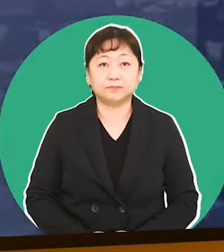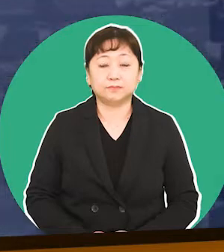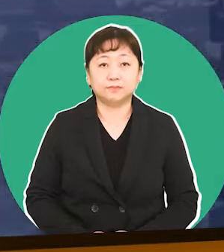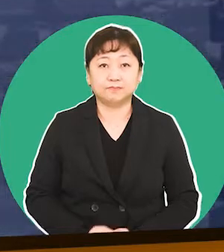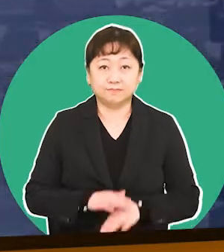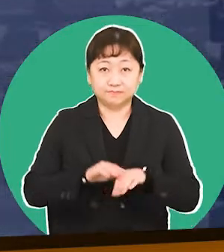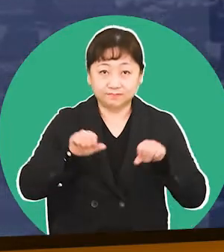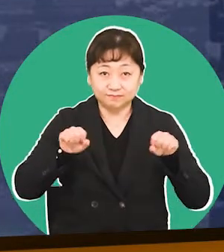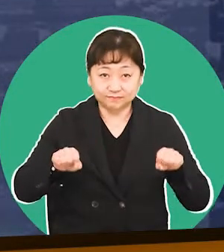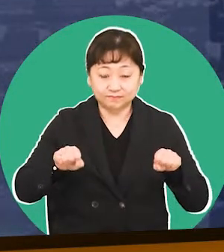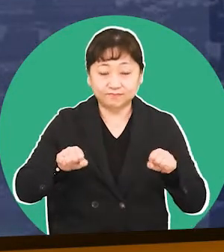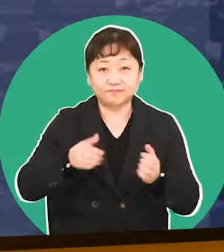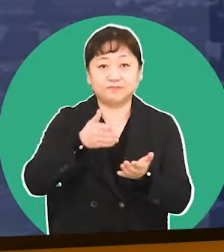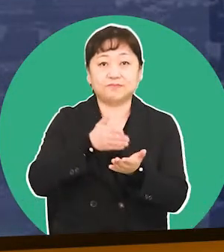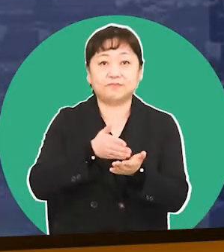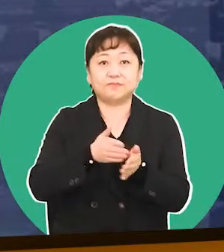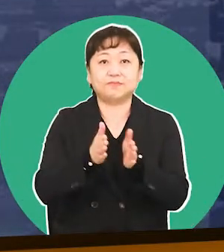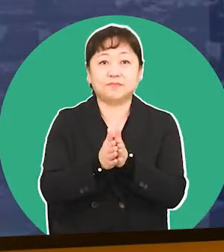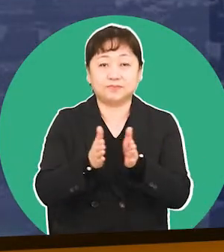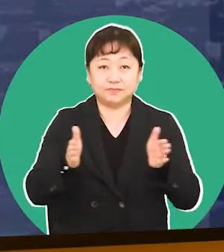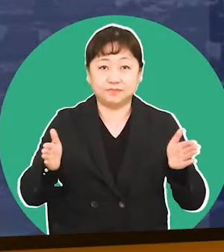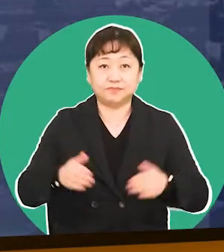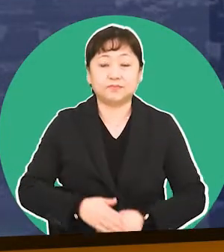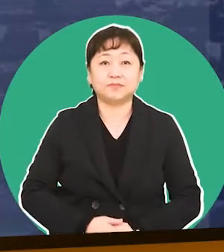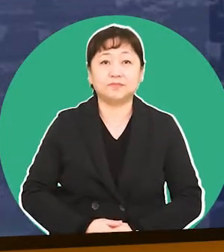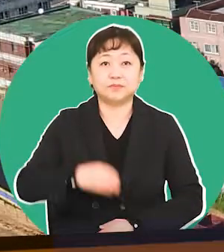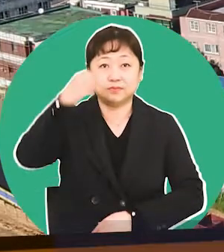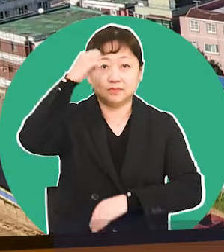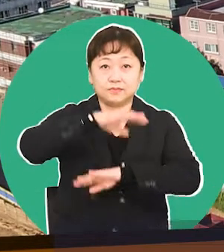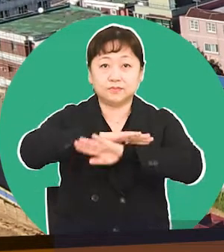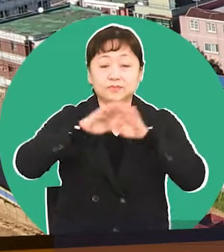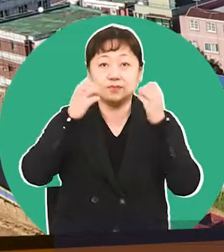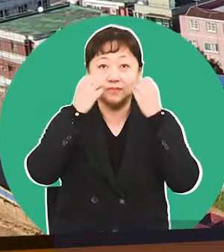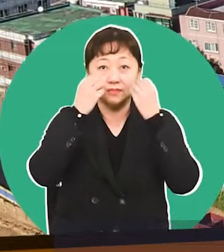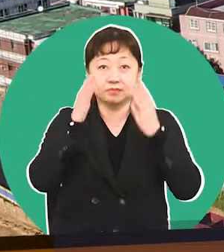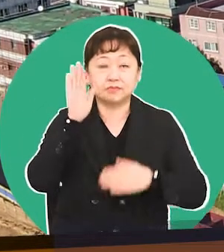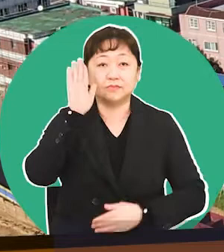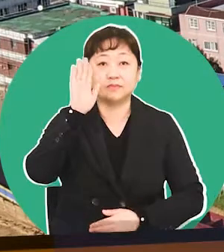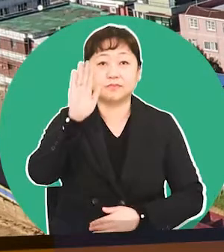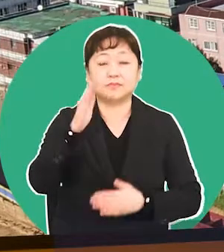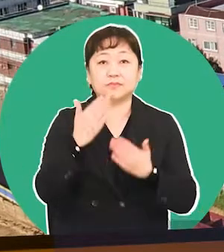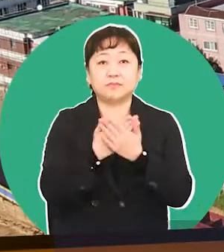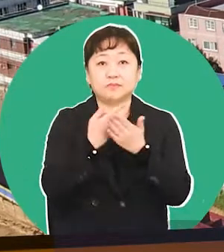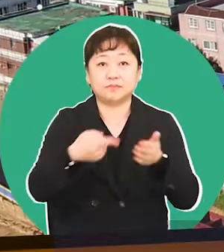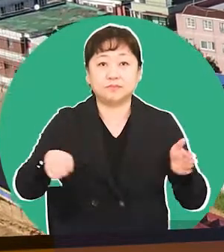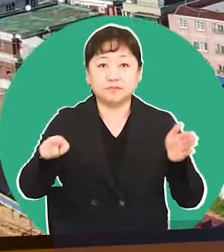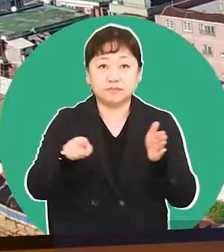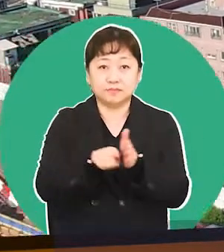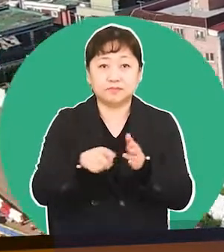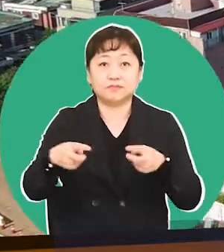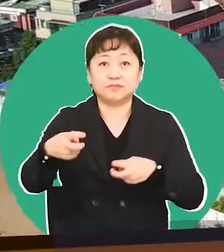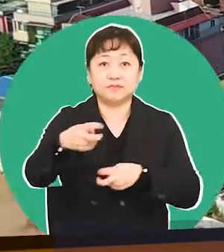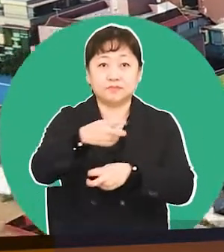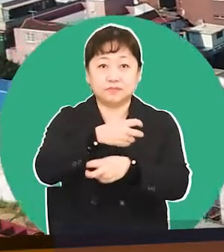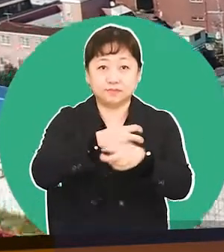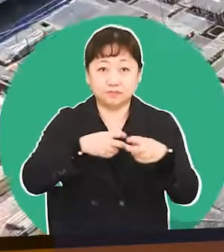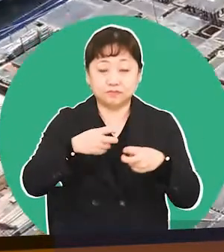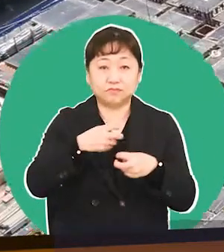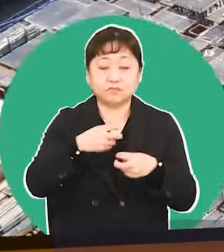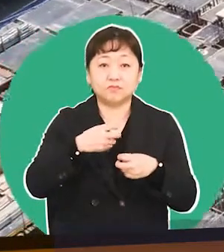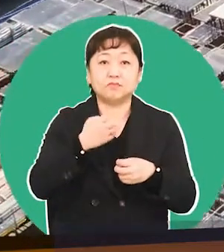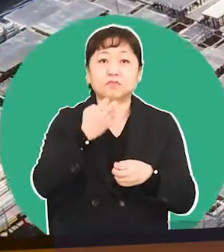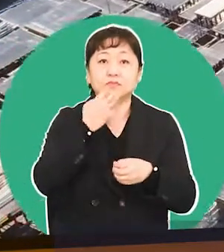치민 여러분 안녕하세요 위클리 광경입니다 광명시가 새로운 미래를 위해 대규모 개발사업과